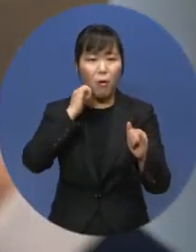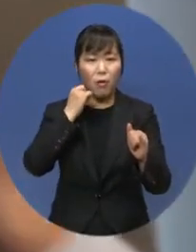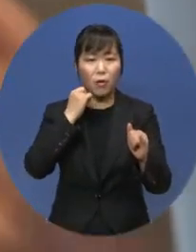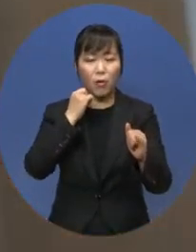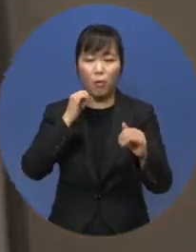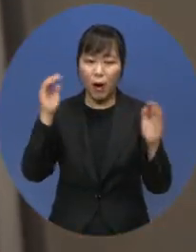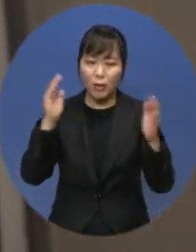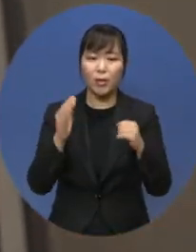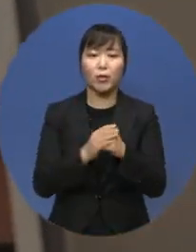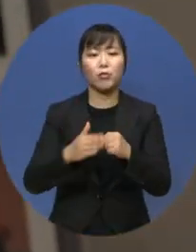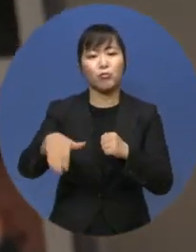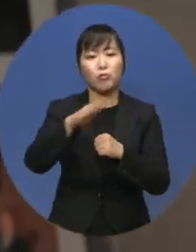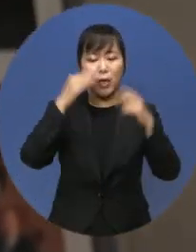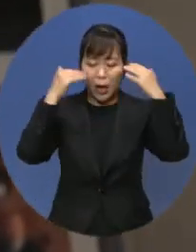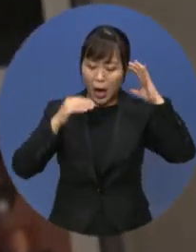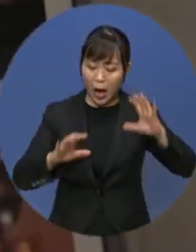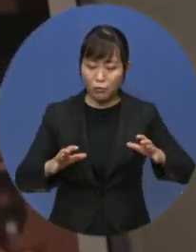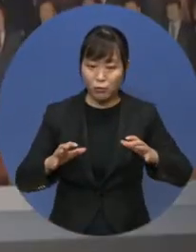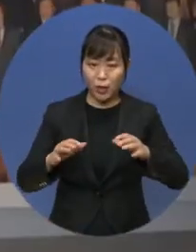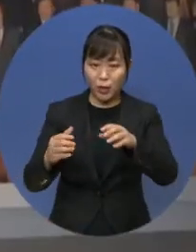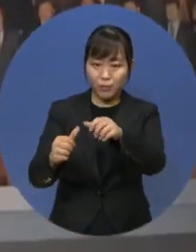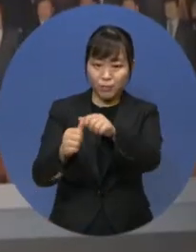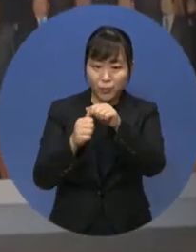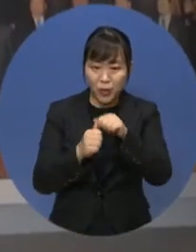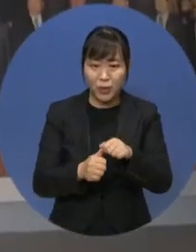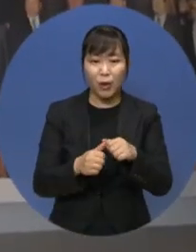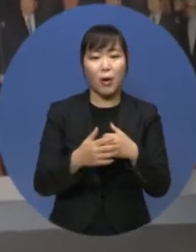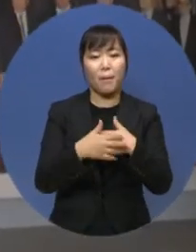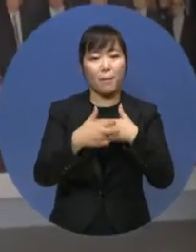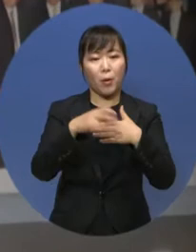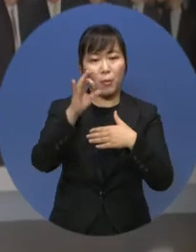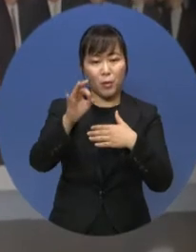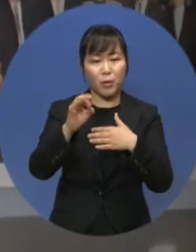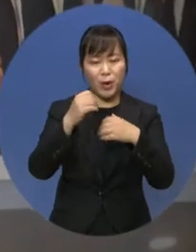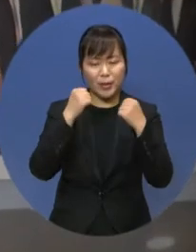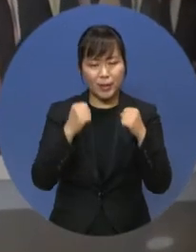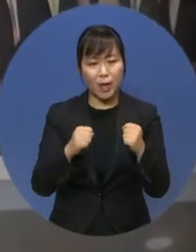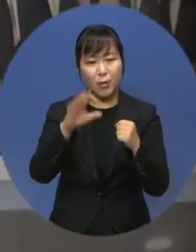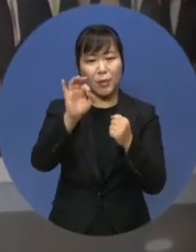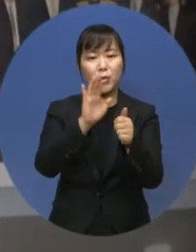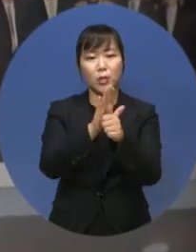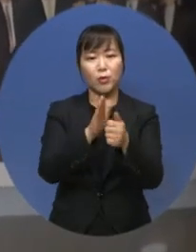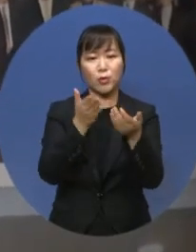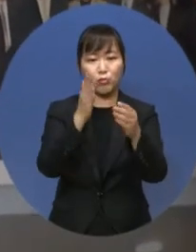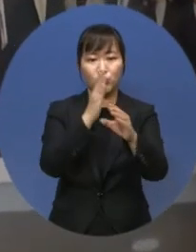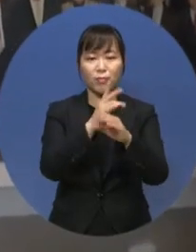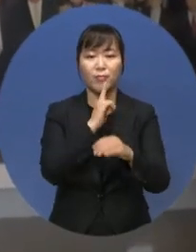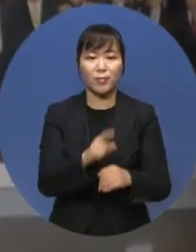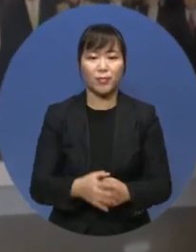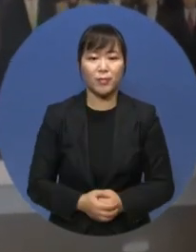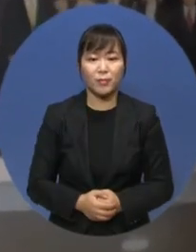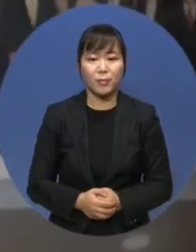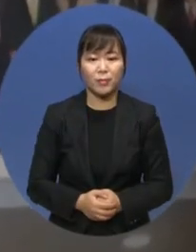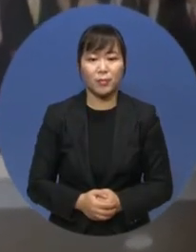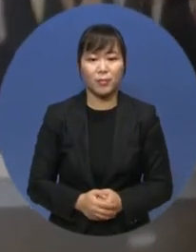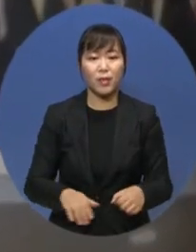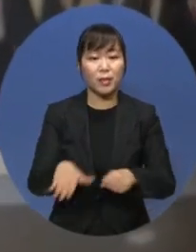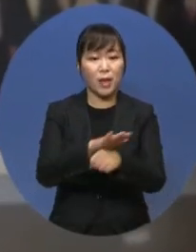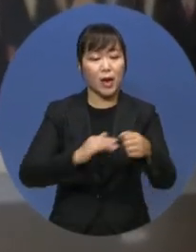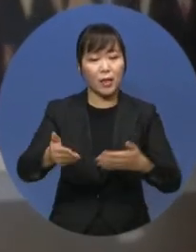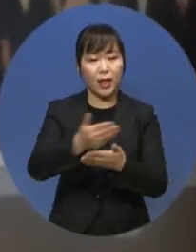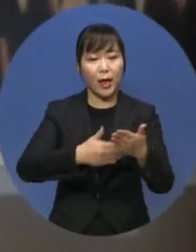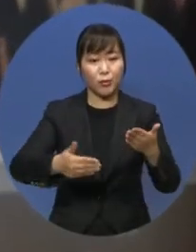청소년들을 우리나라에 초청해 병원비와 체류비를 지원해주고 있다고 말했습니다. 사랑의 나눔